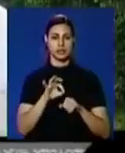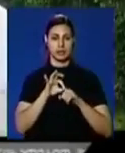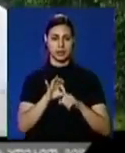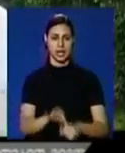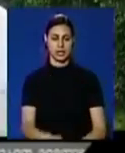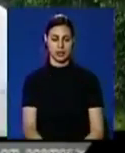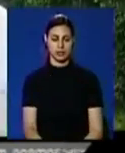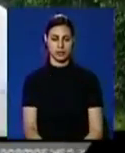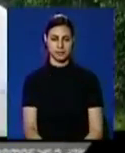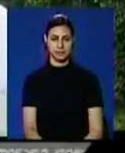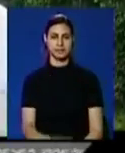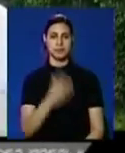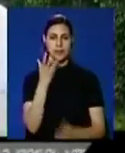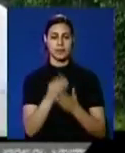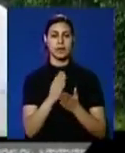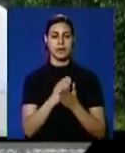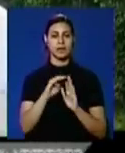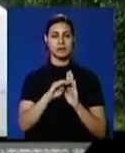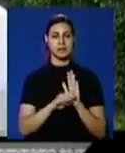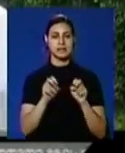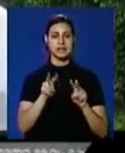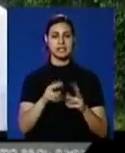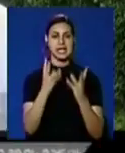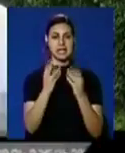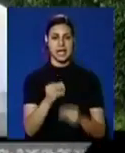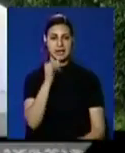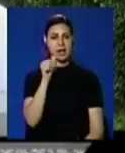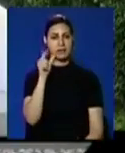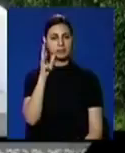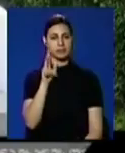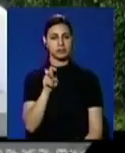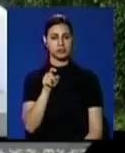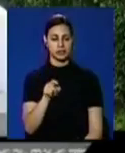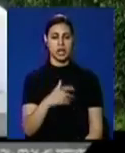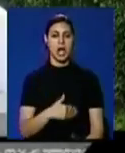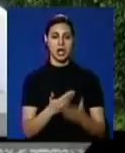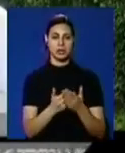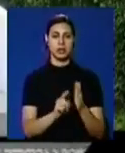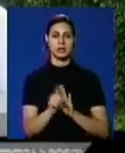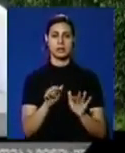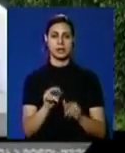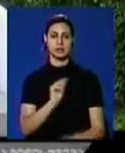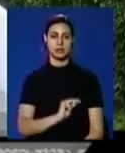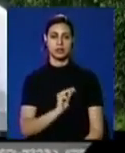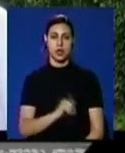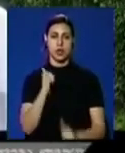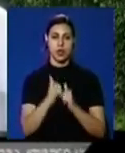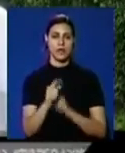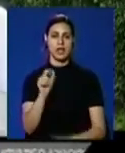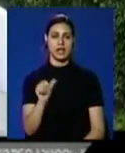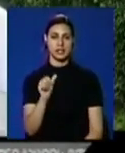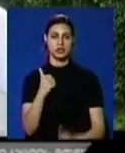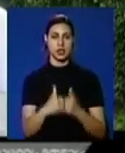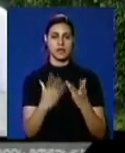გვაქვს შემუშავებული სპეციალური გრაფიკი, რომელიც არის დღეების მიხედვით განაწილებული. აქტიურად მიმდინარეობს მუშაობები ყოველ საათში,